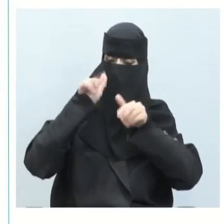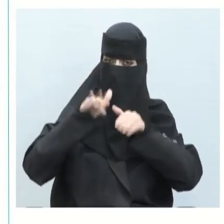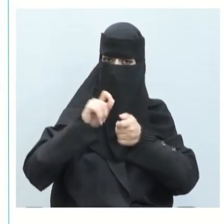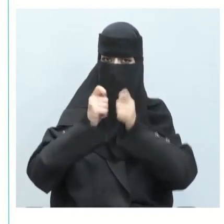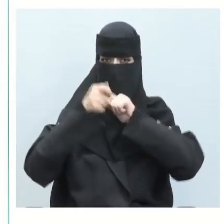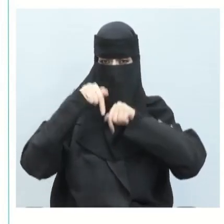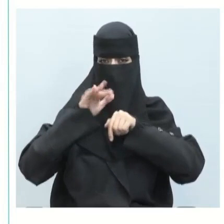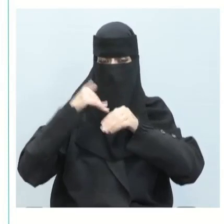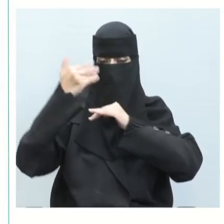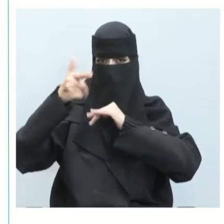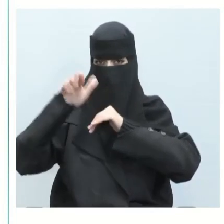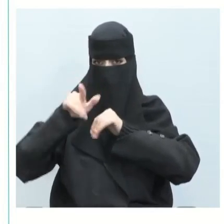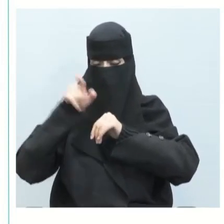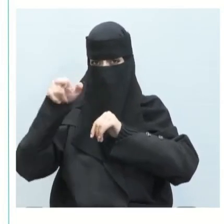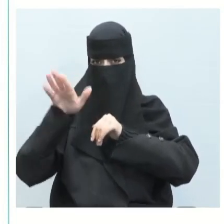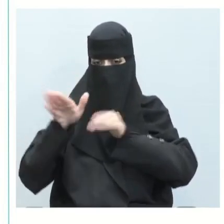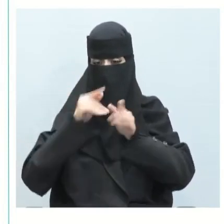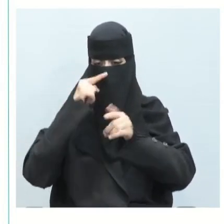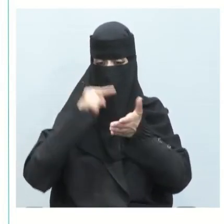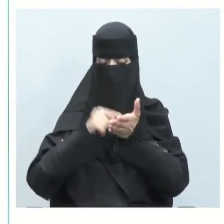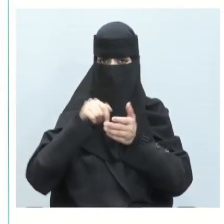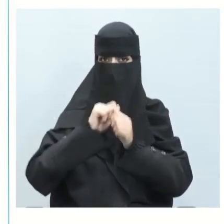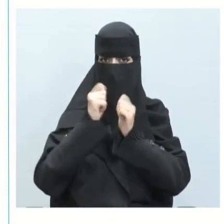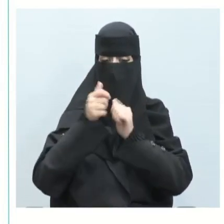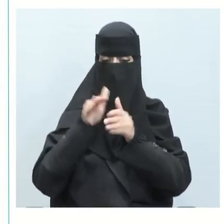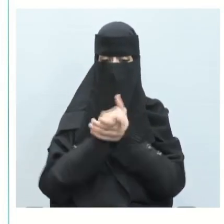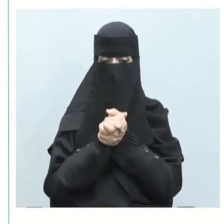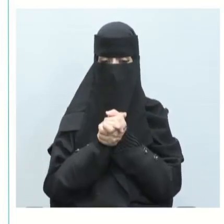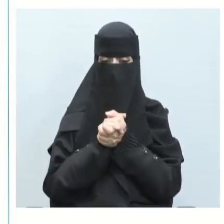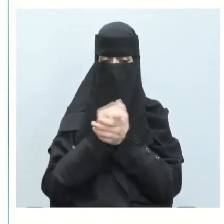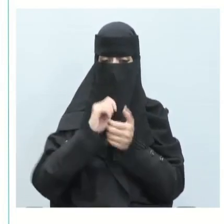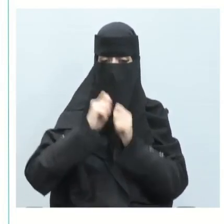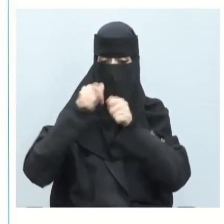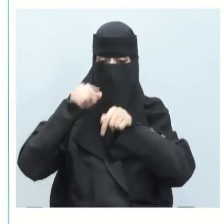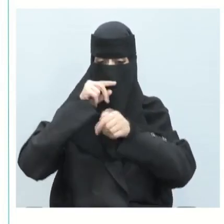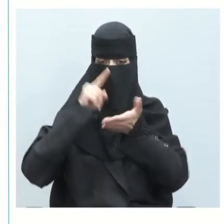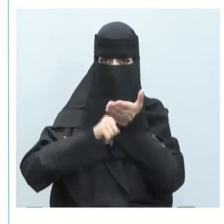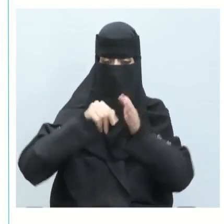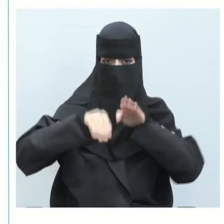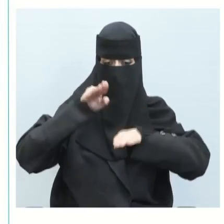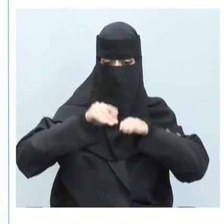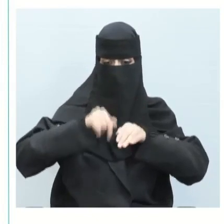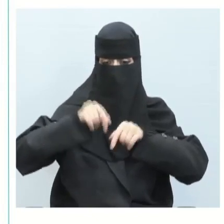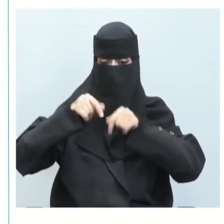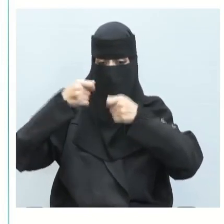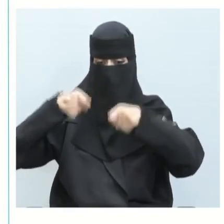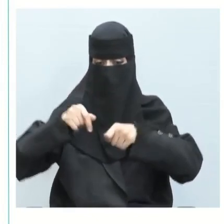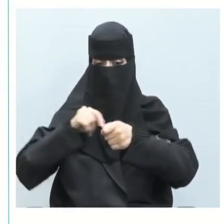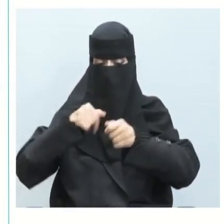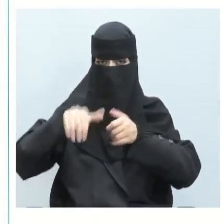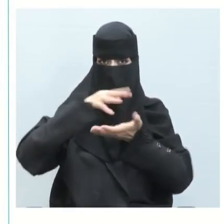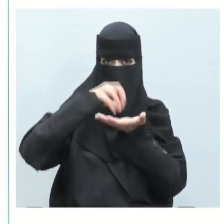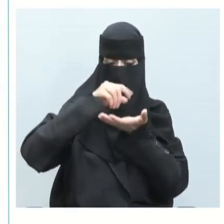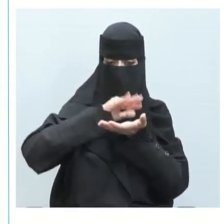التغيرات وبالتالي هي لابد ان تغطى كذلك بمجرد ان تساوى المساهمه في التكاليف الثابته مع اجمالي